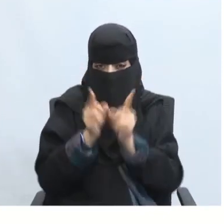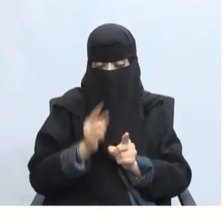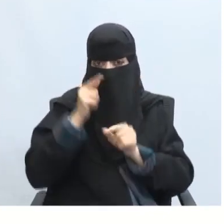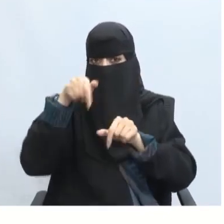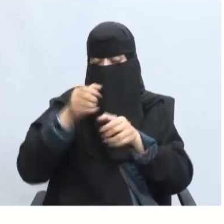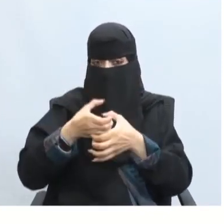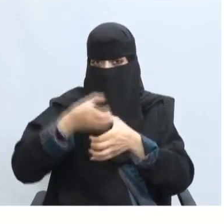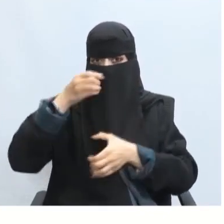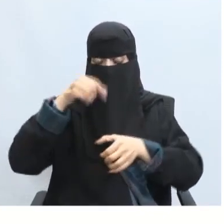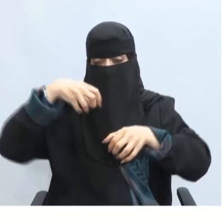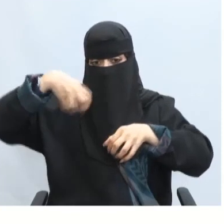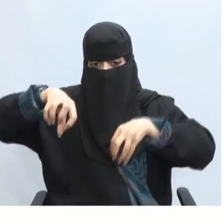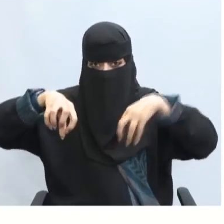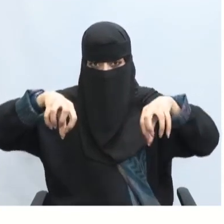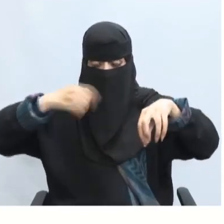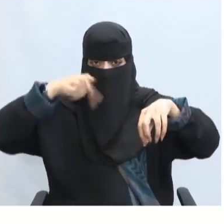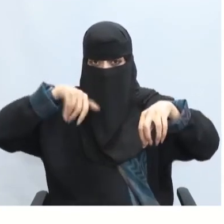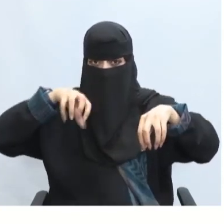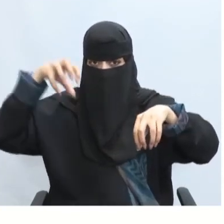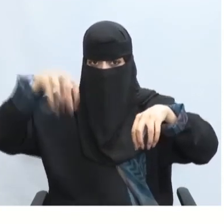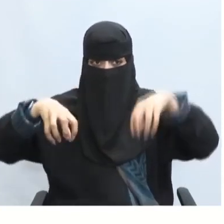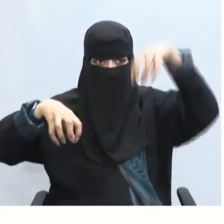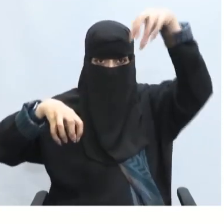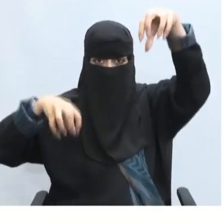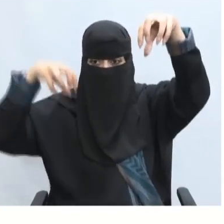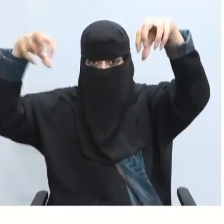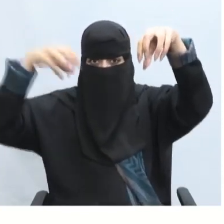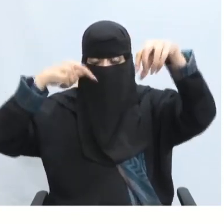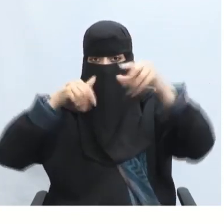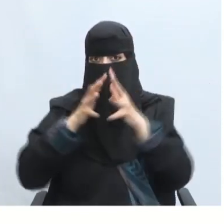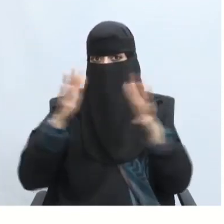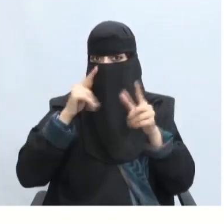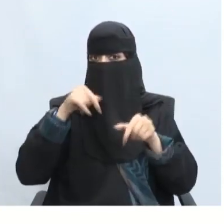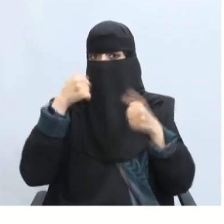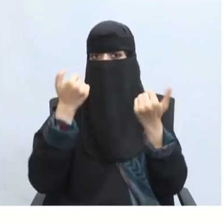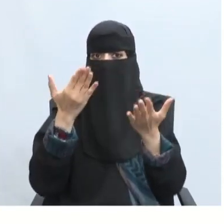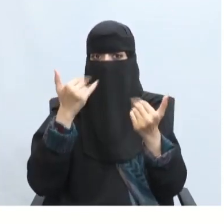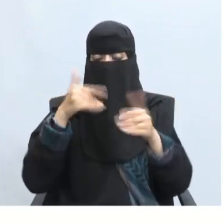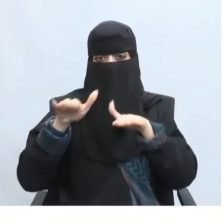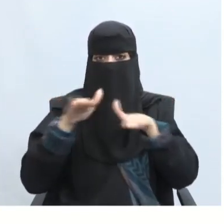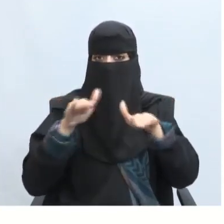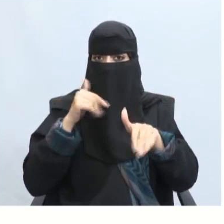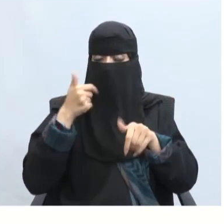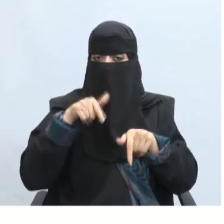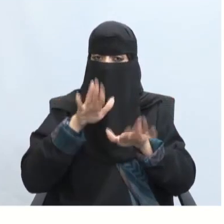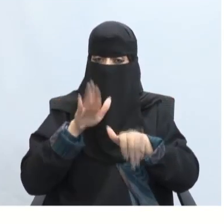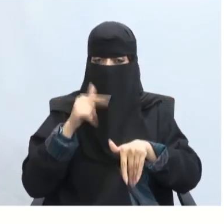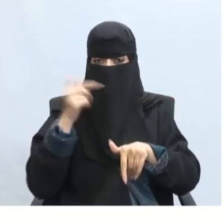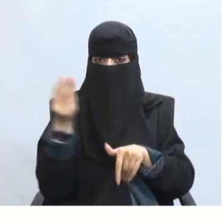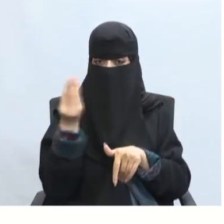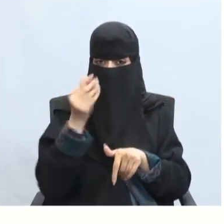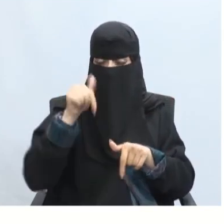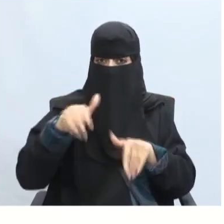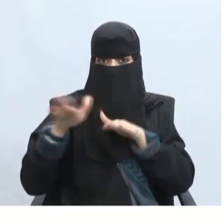الطالبه تفصل بين مناطق كبيره لا نشاط زلزالي فيها او يحدث فيها قليل من